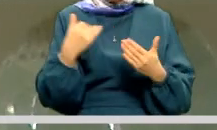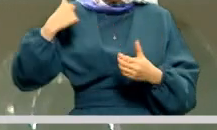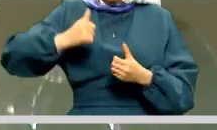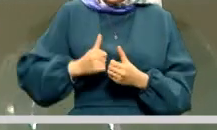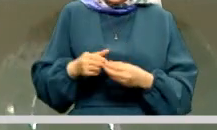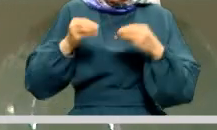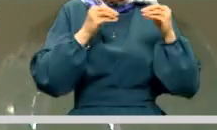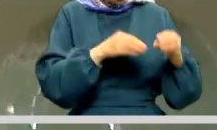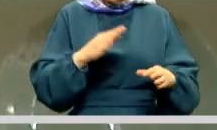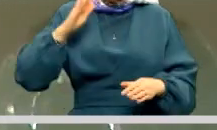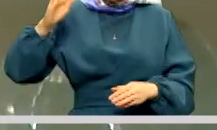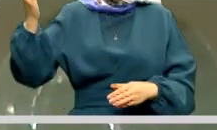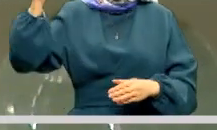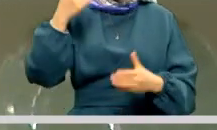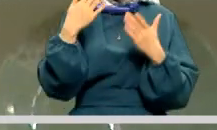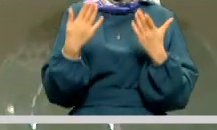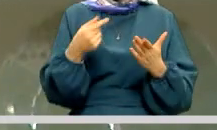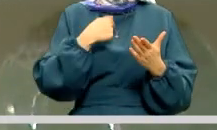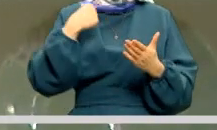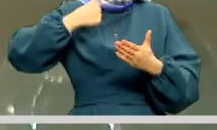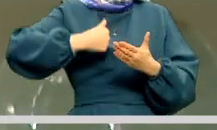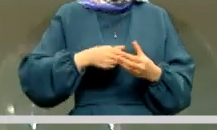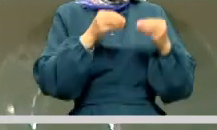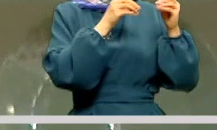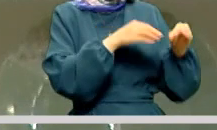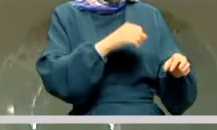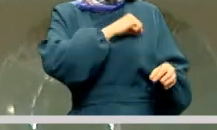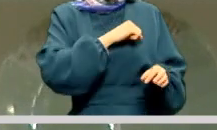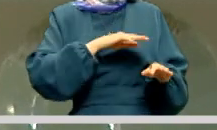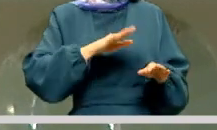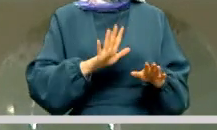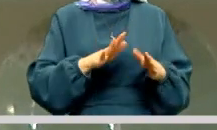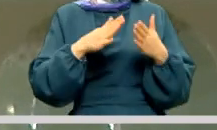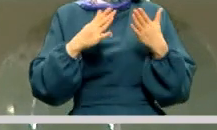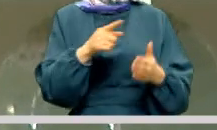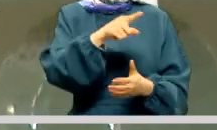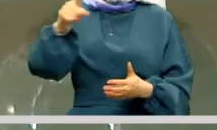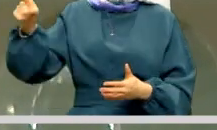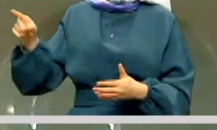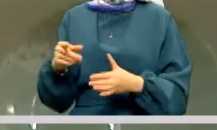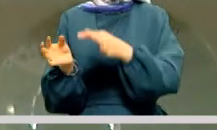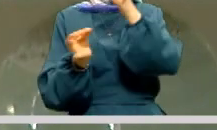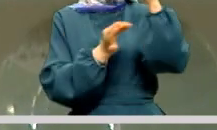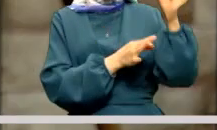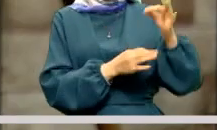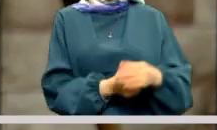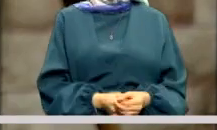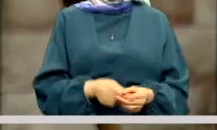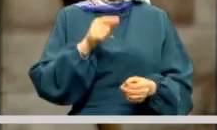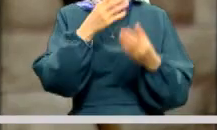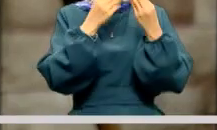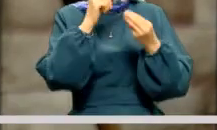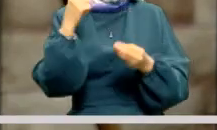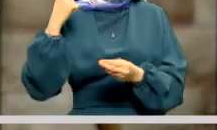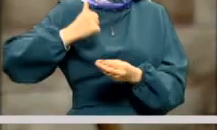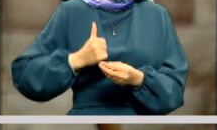gittim ve geldim Hani bu yani Ben çantamı bırakmaktan korkmadım Hani çantama bir şey olur mu diye ama oradaki insanlar ya orada olan bir